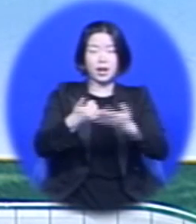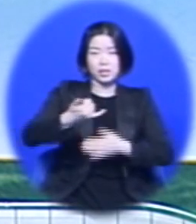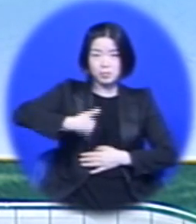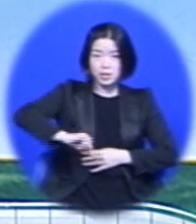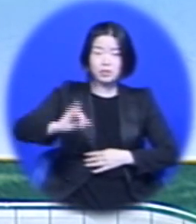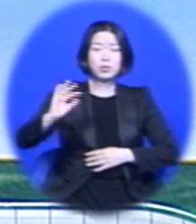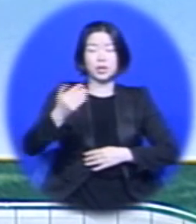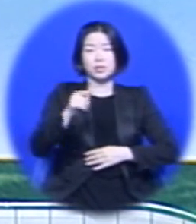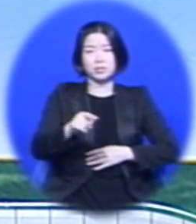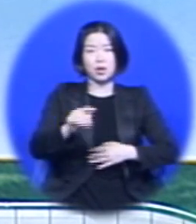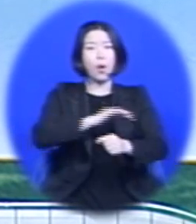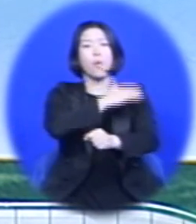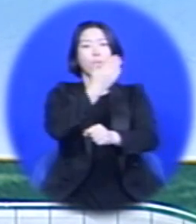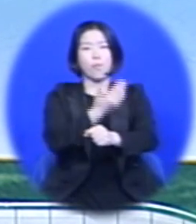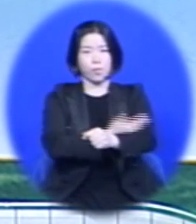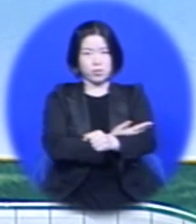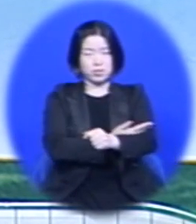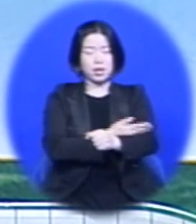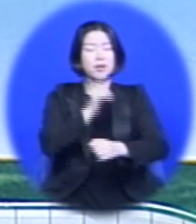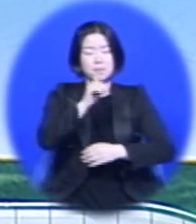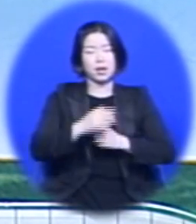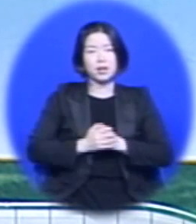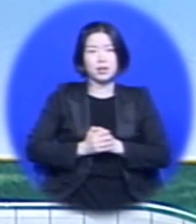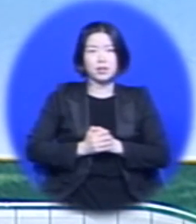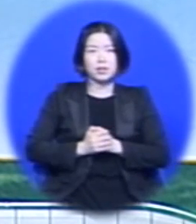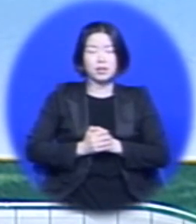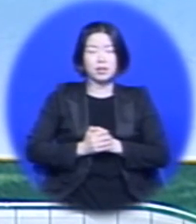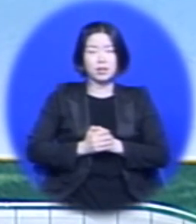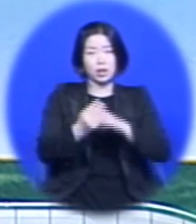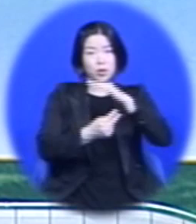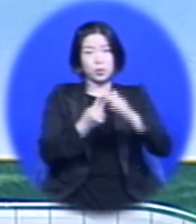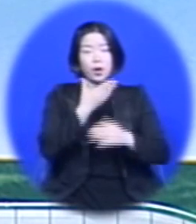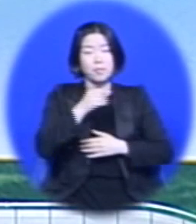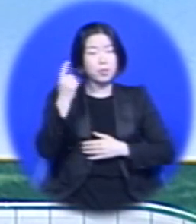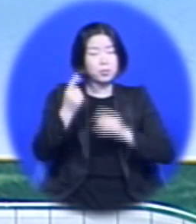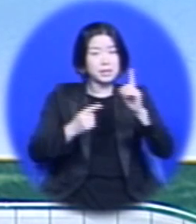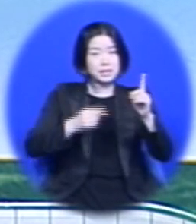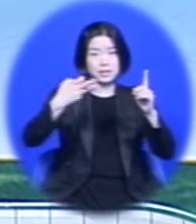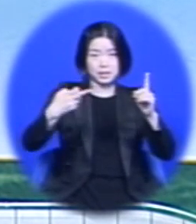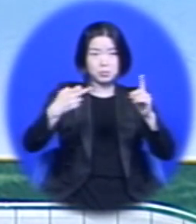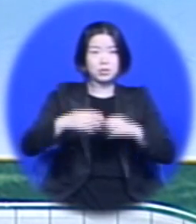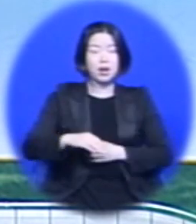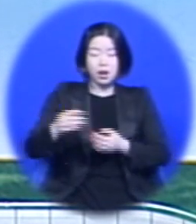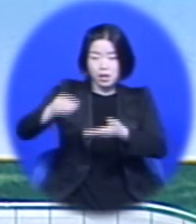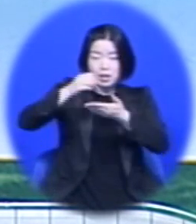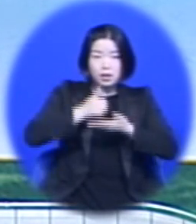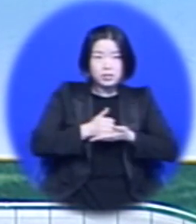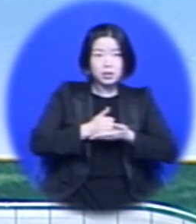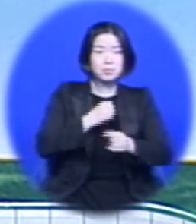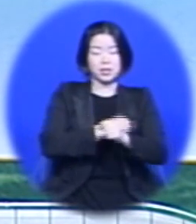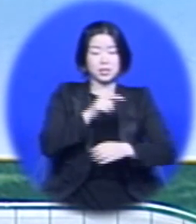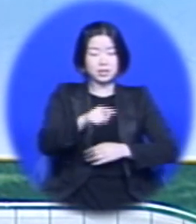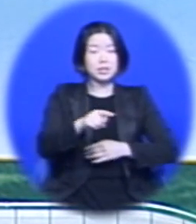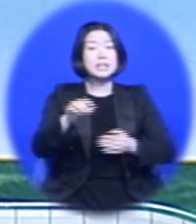것을 권세라고 말했습니다. 요한복음 1장 12절에 영접하는 자 곧 그